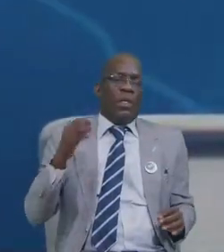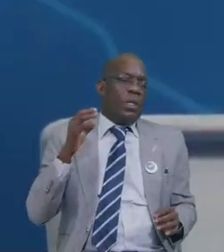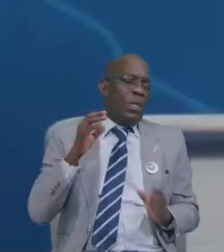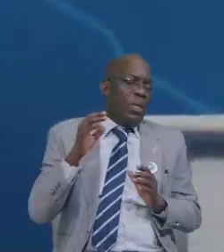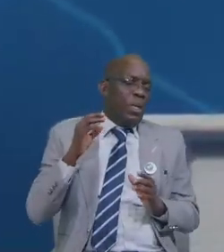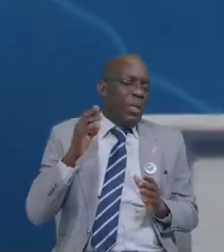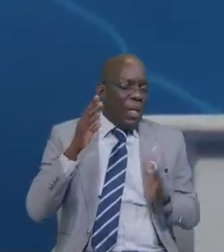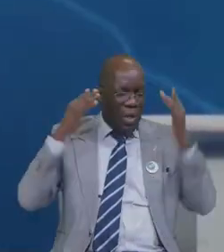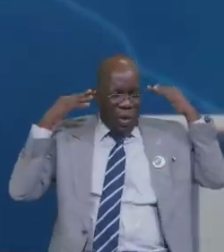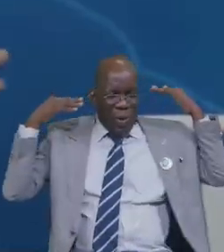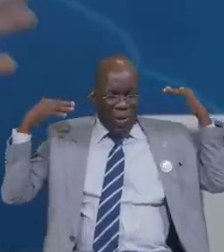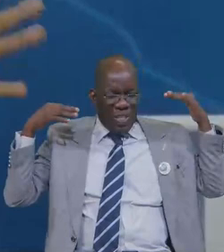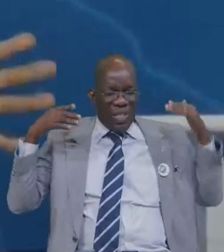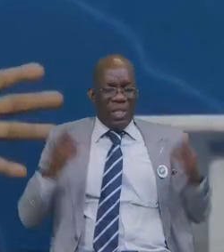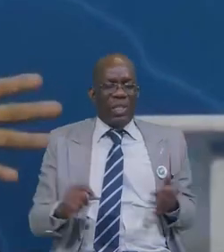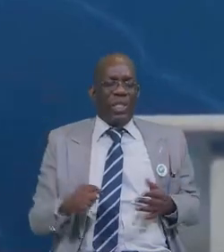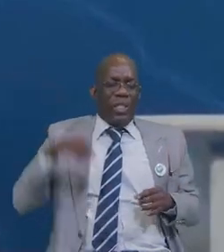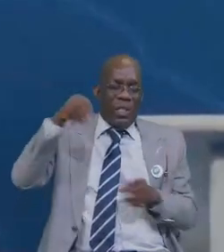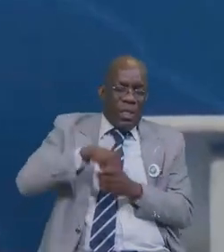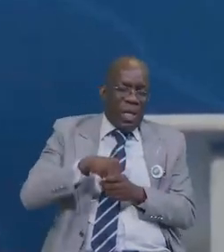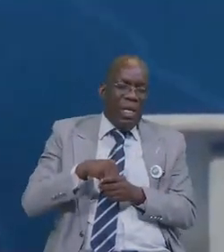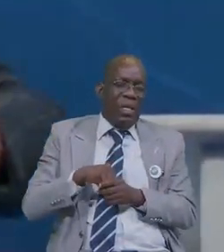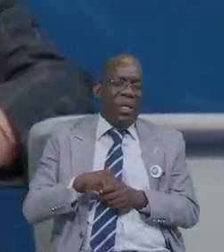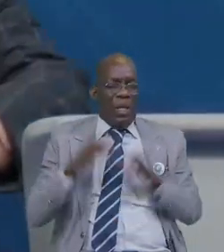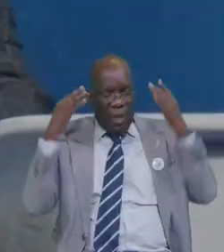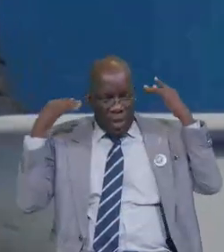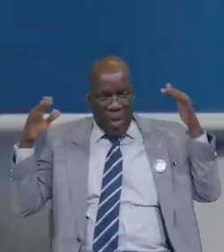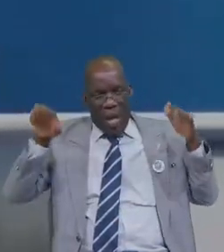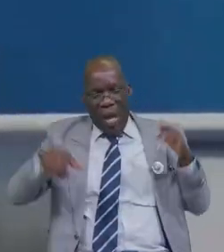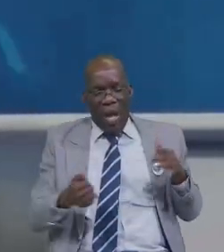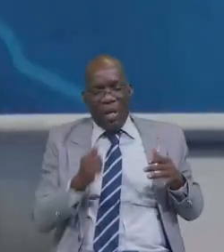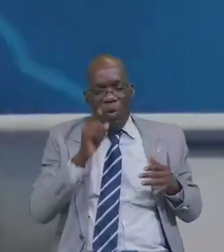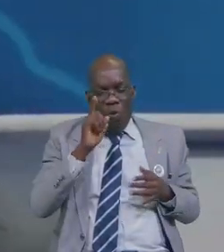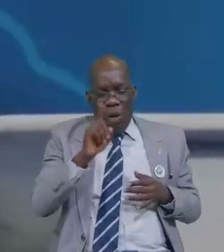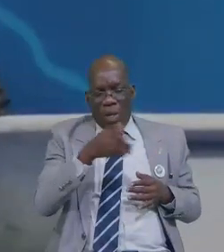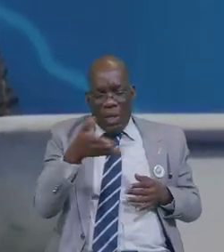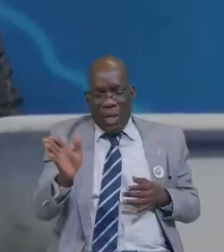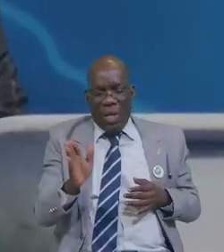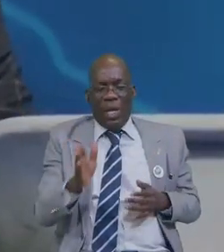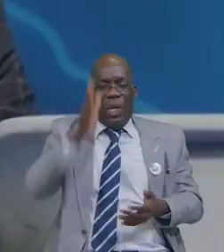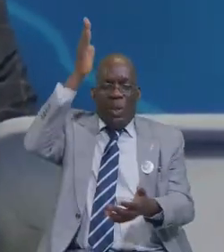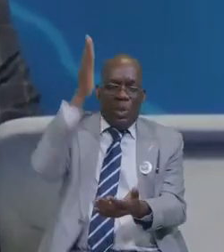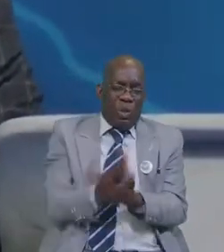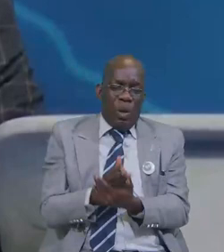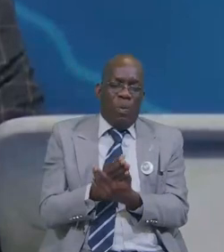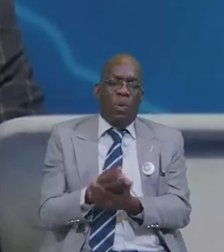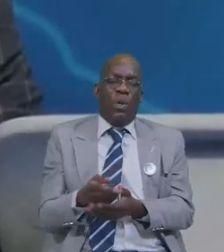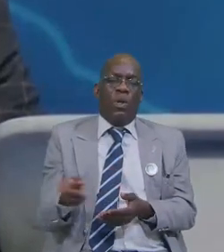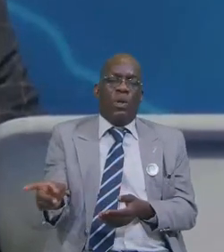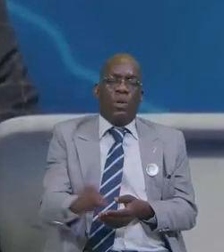Les bruits internes, les bruits qui dérangent, pour quiconque là-bas, fais taire ces